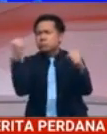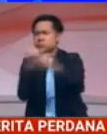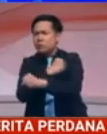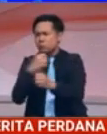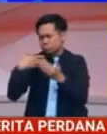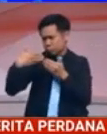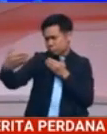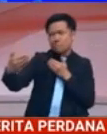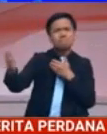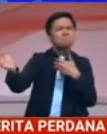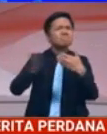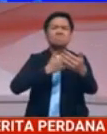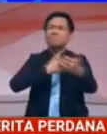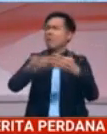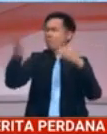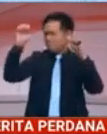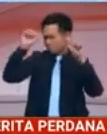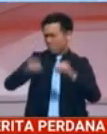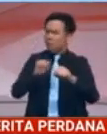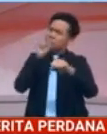datang.